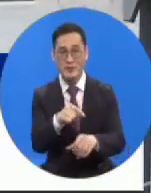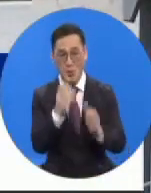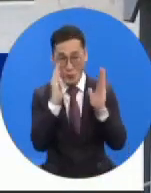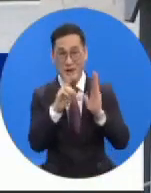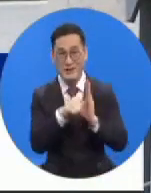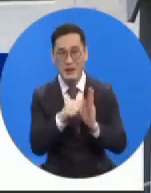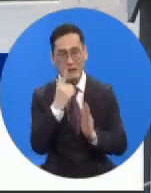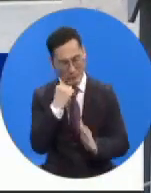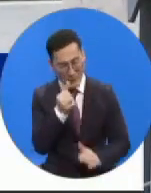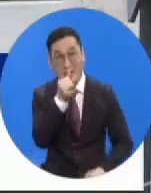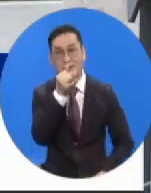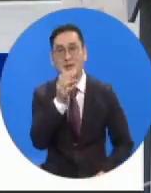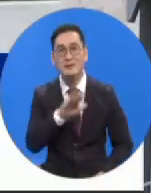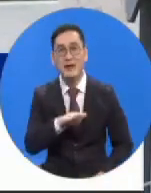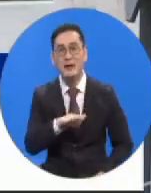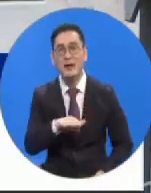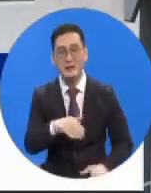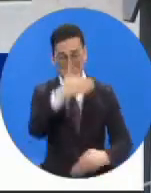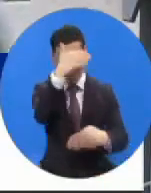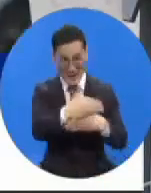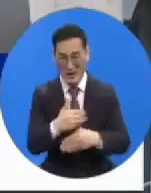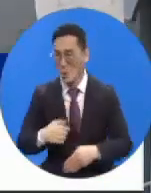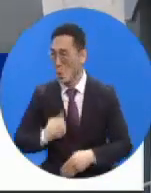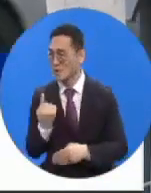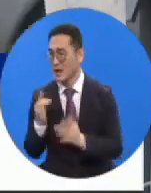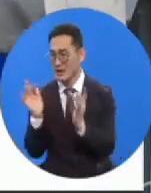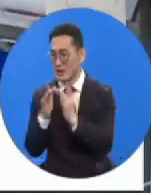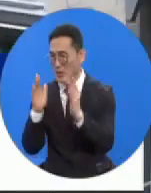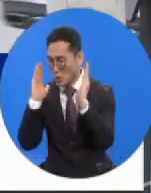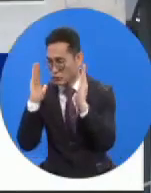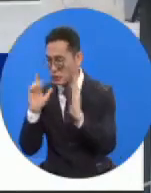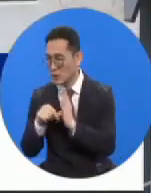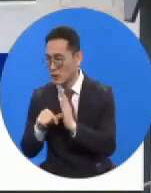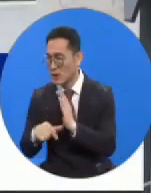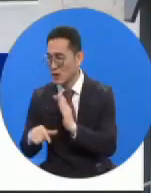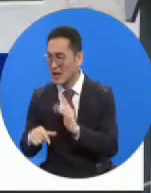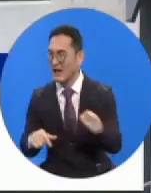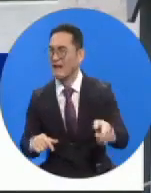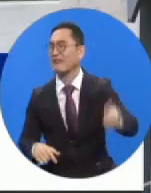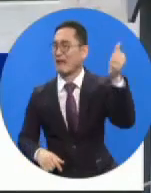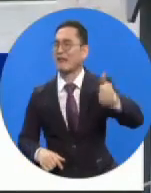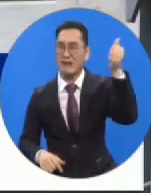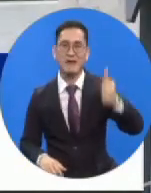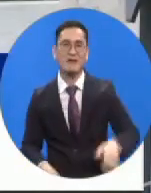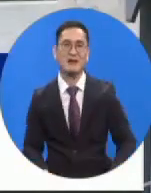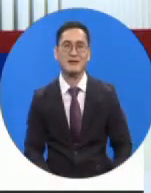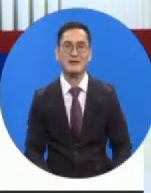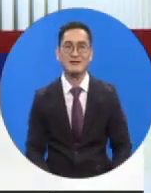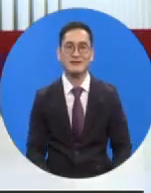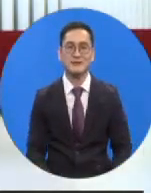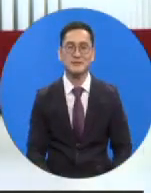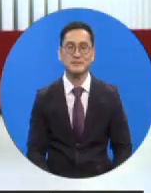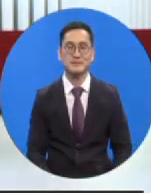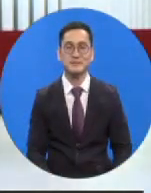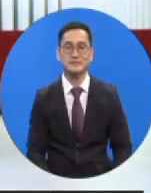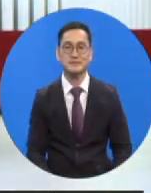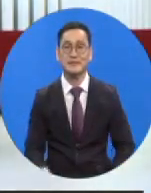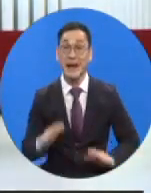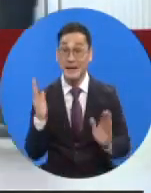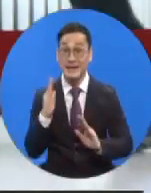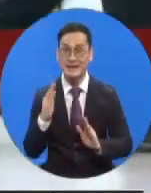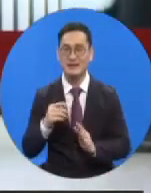졸리고 좀 그랬는데 온라인 수업 해보니까 차라리 현장에서 듣는 게 더 좋다 이런 생각이 더 들었어요.